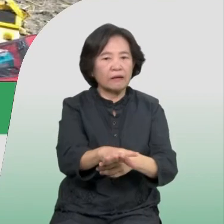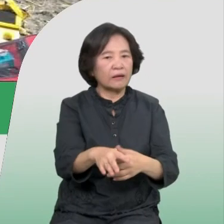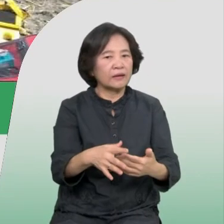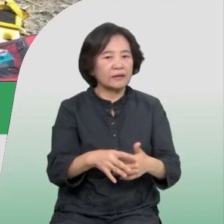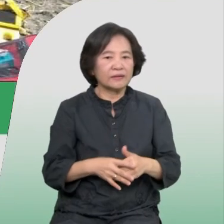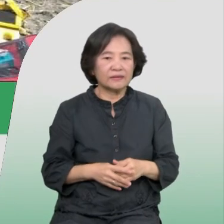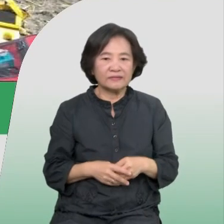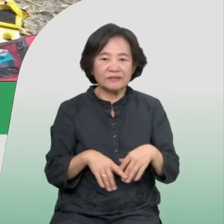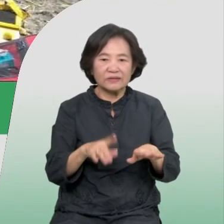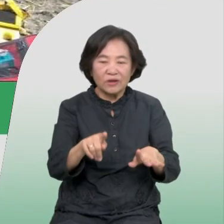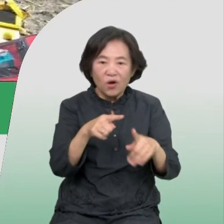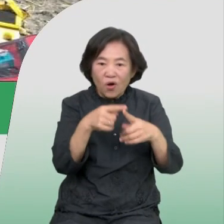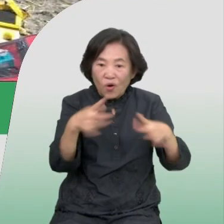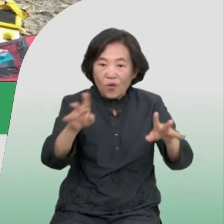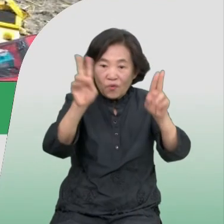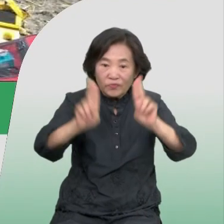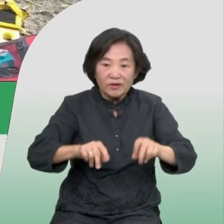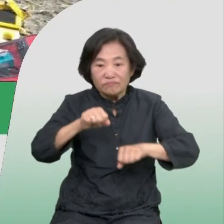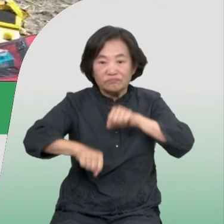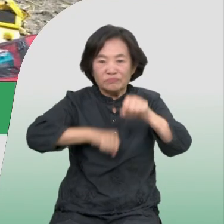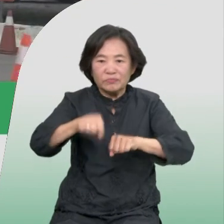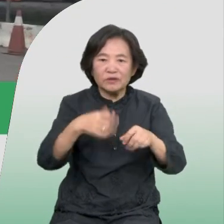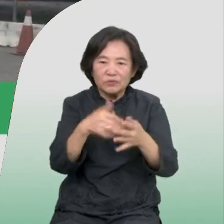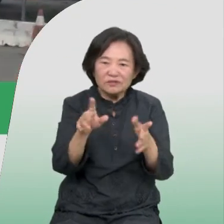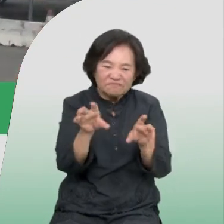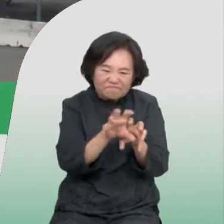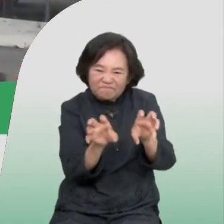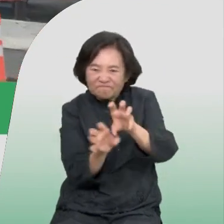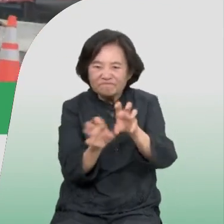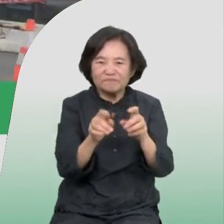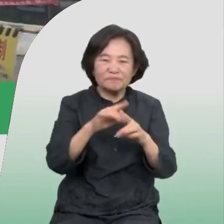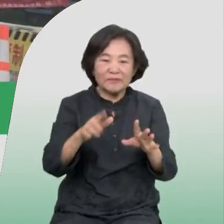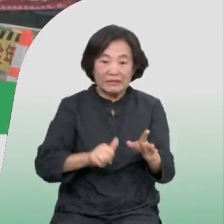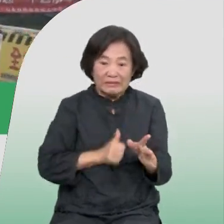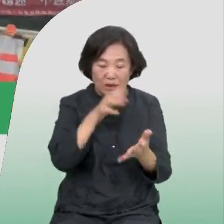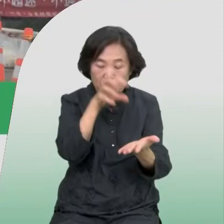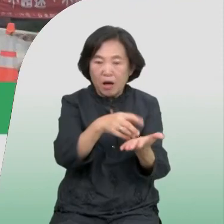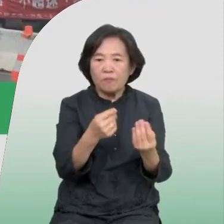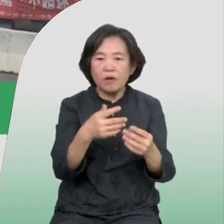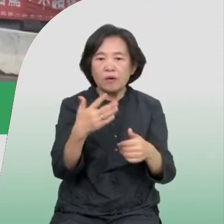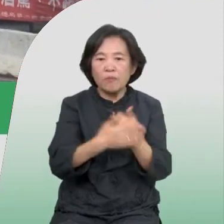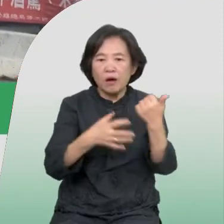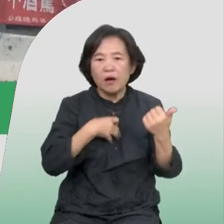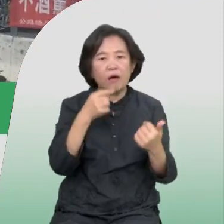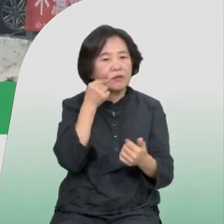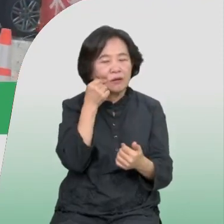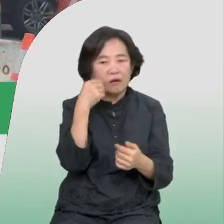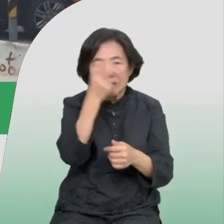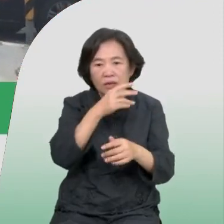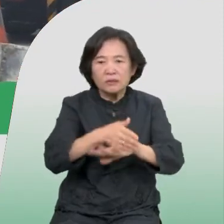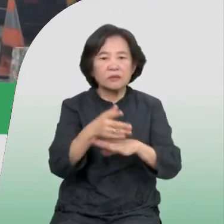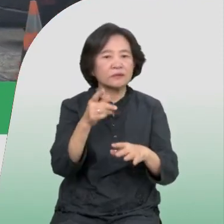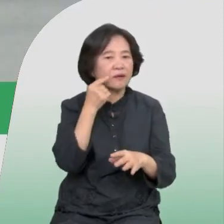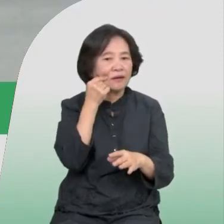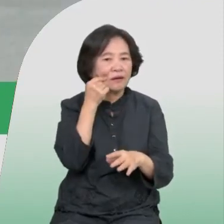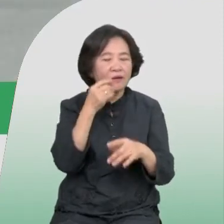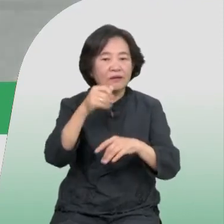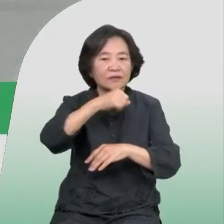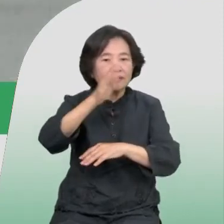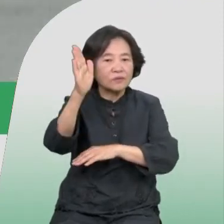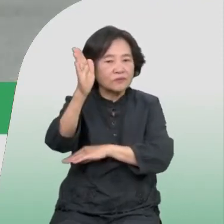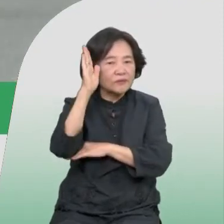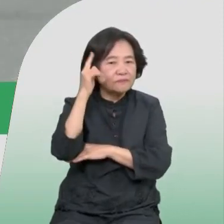形。现阵大部分的天通车算是平常车，无出撞的证明，也无向检查报销。同县政